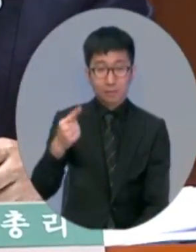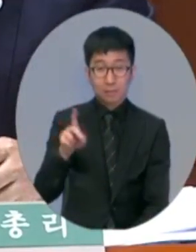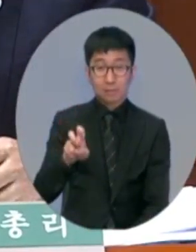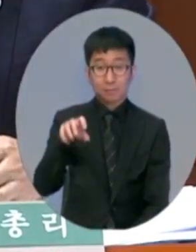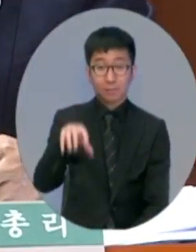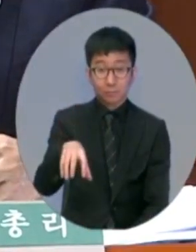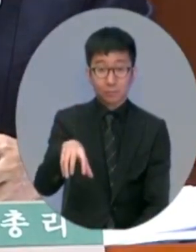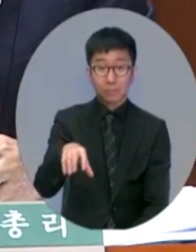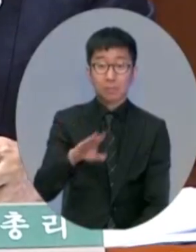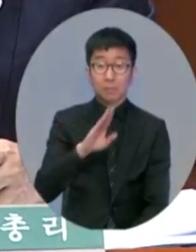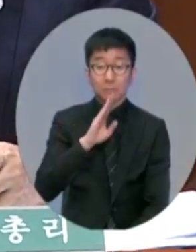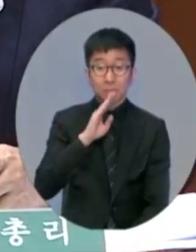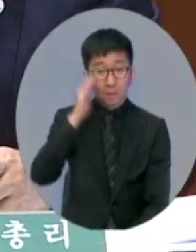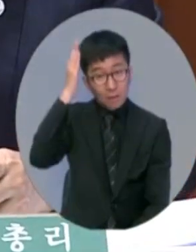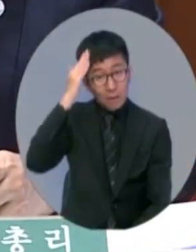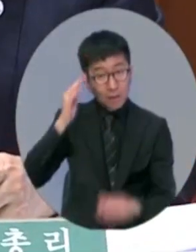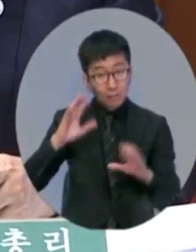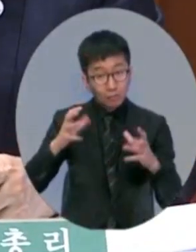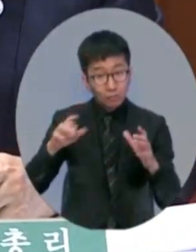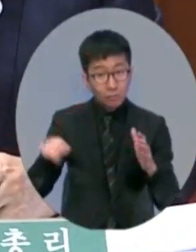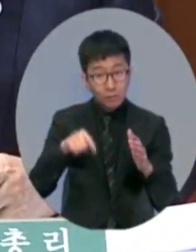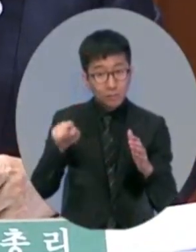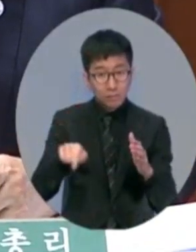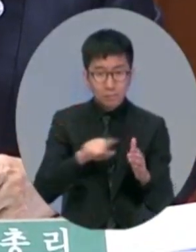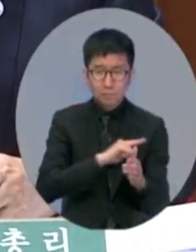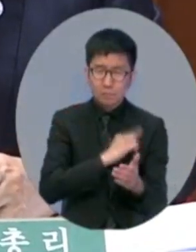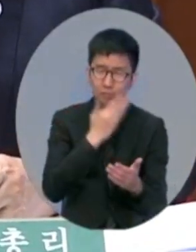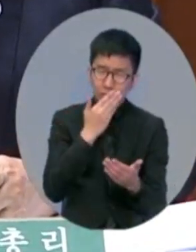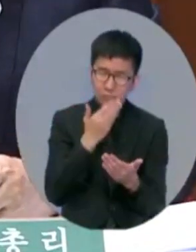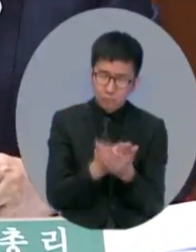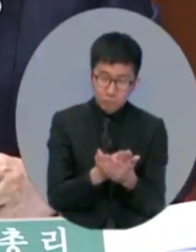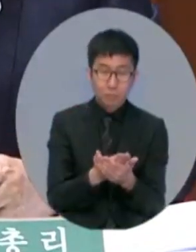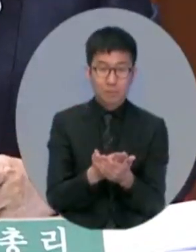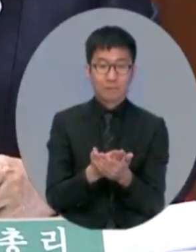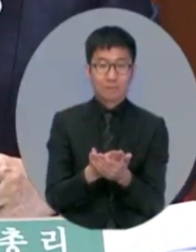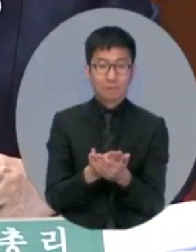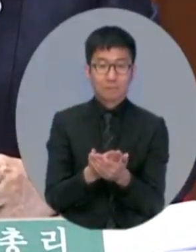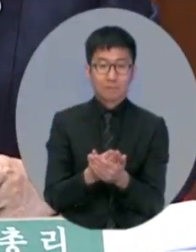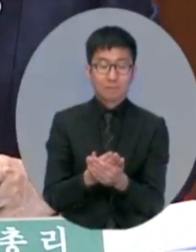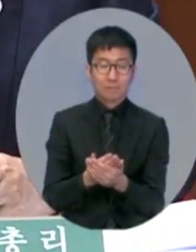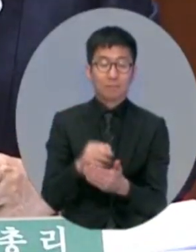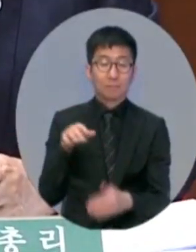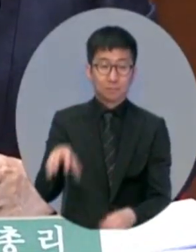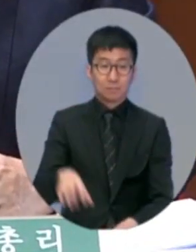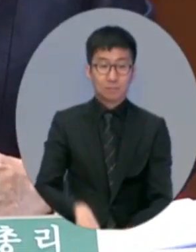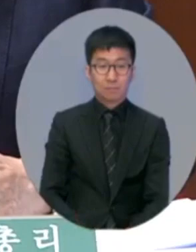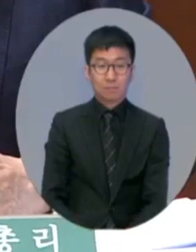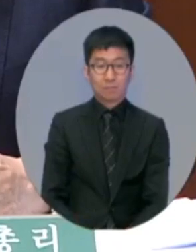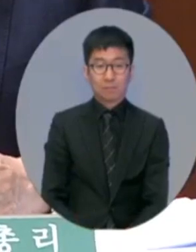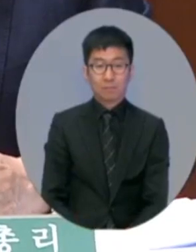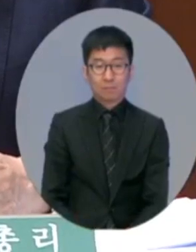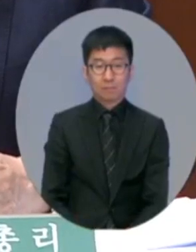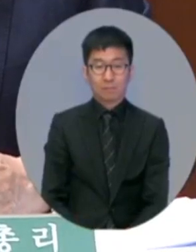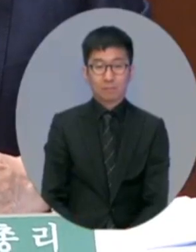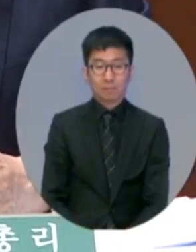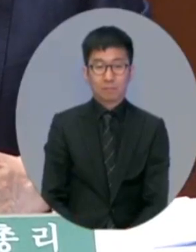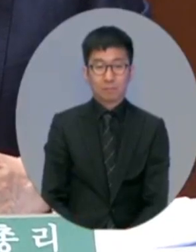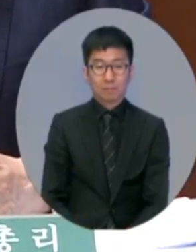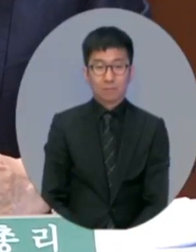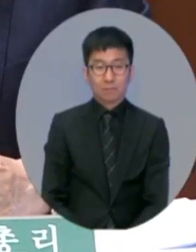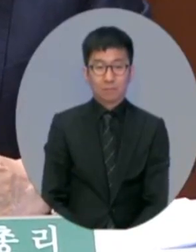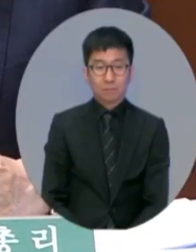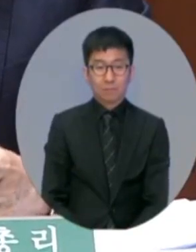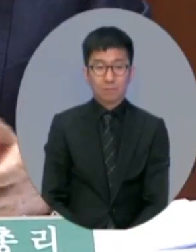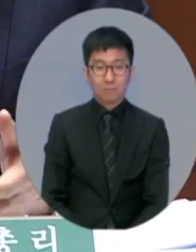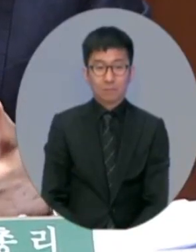우리 대한민국의 가장 중요한 국가 프로젝트 중에 하나입니다. 또 그리고 그만큼 그